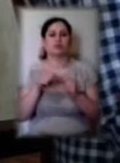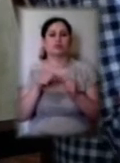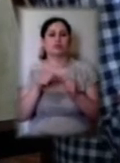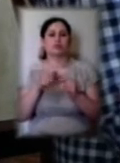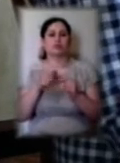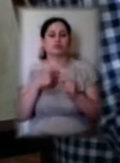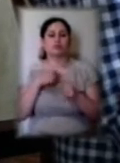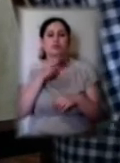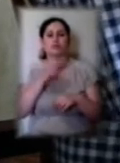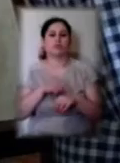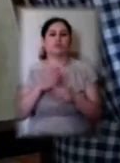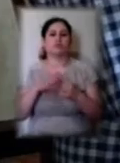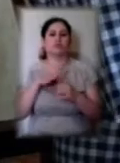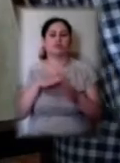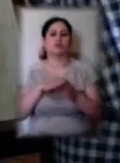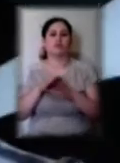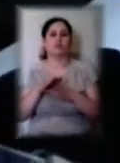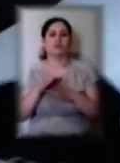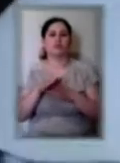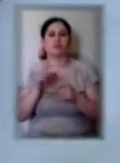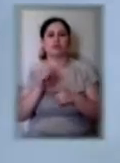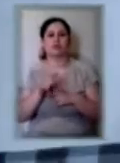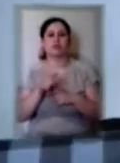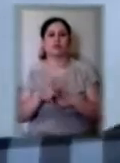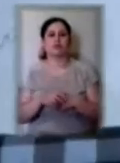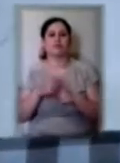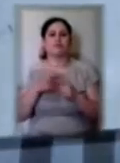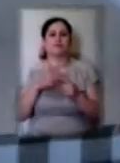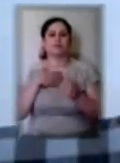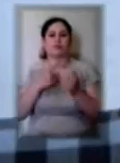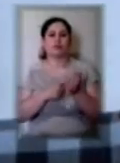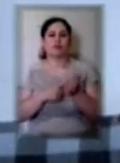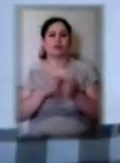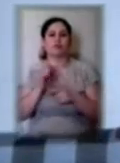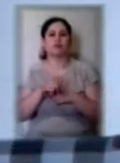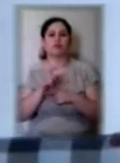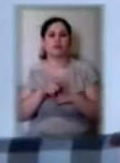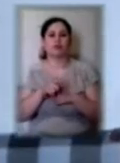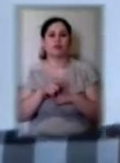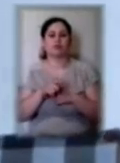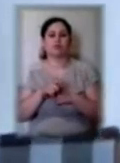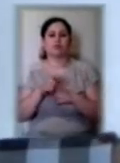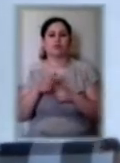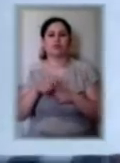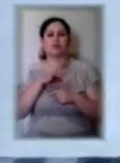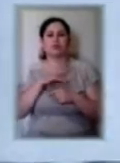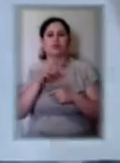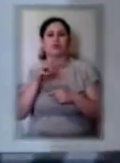і виконував завдання. Це мій зошит, завдання, тут були тексти